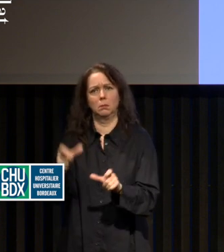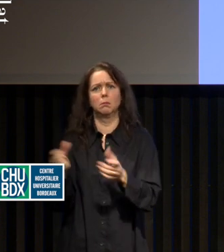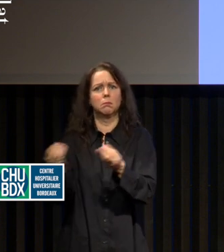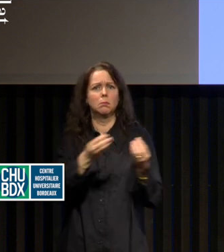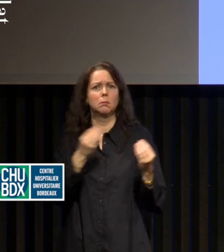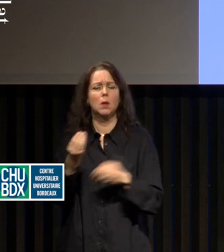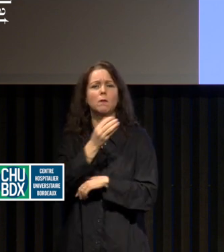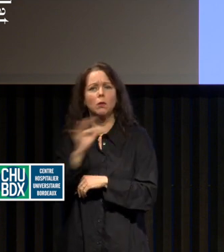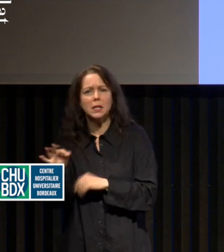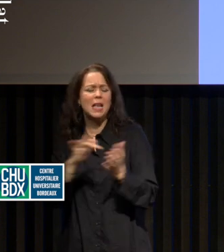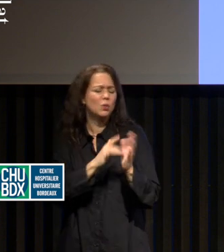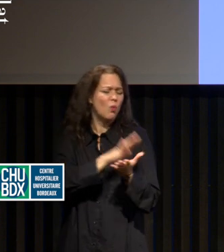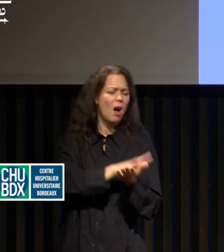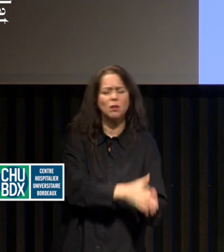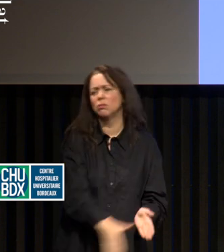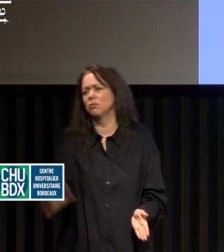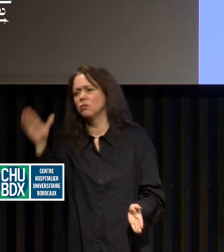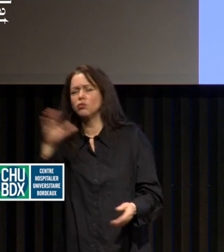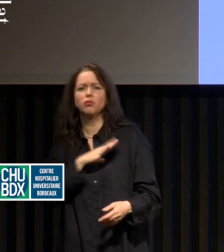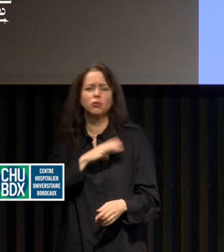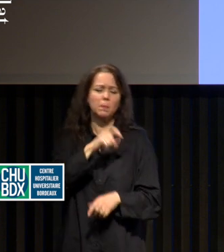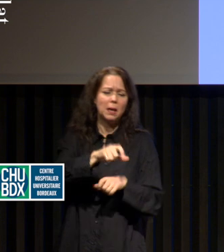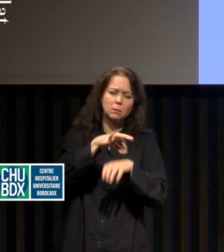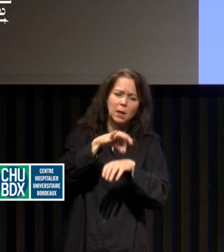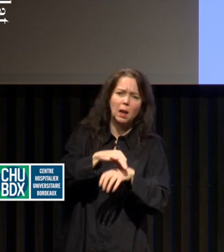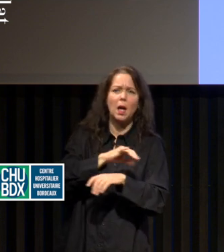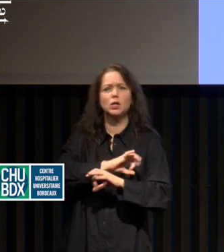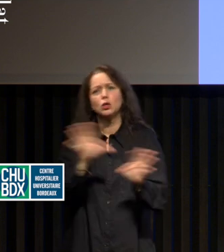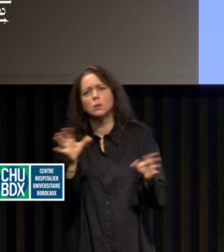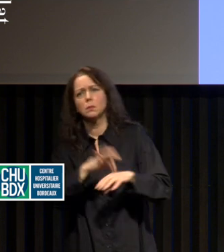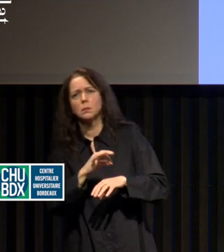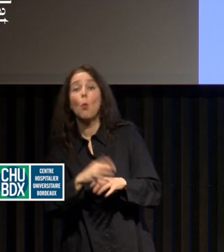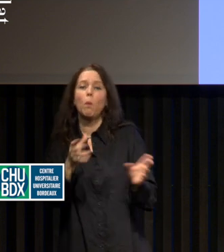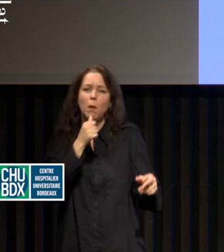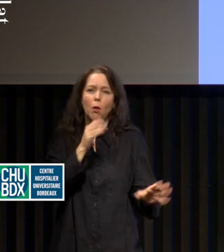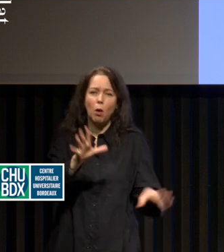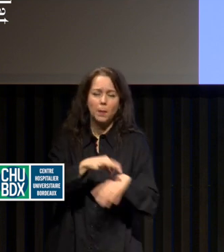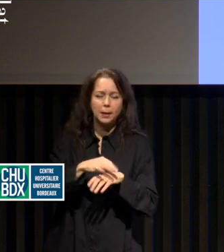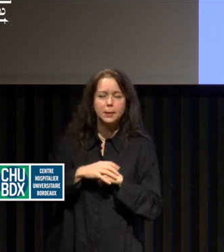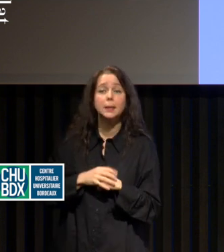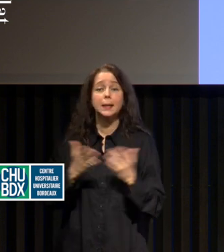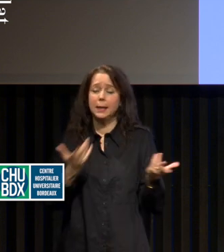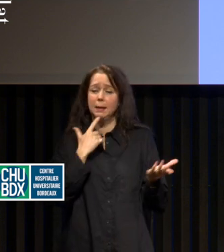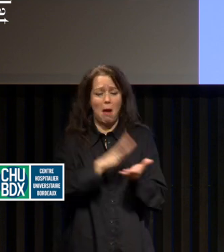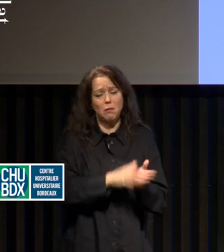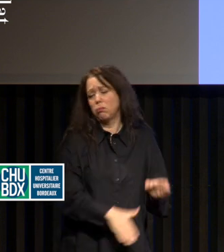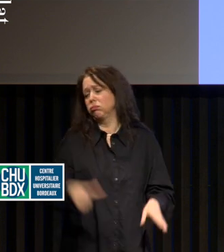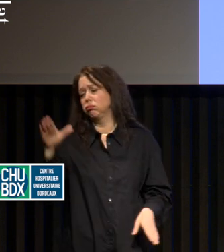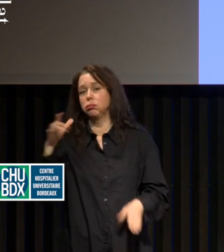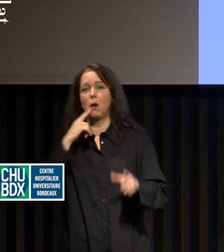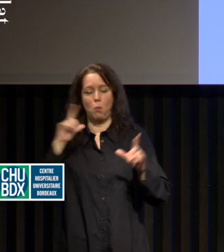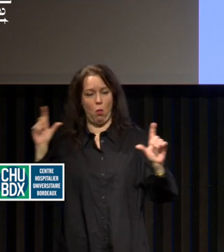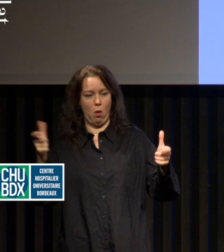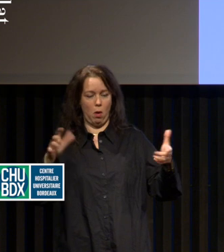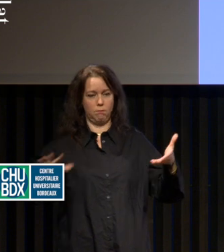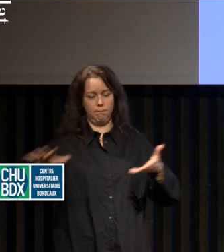âges, tous les sexes, des patients, des gens qui ont des maladies, des gens qui n'en ont pas, ou pas encore, et avoir à ce moment-là une bonne cartographie, une